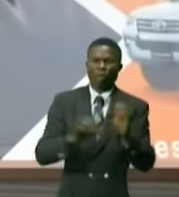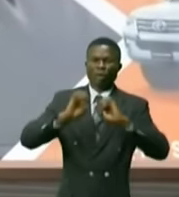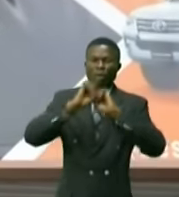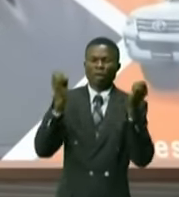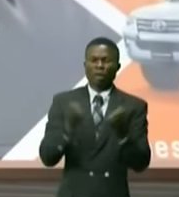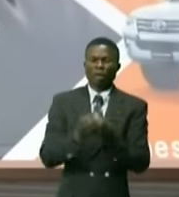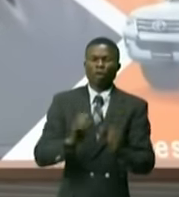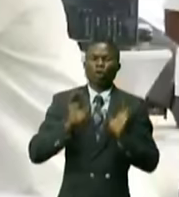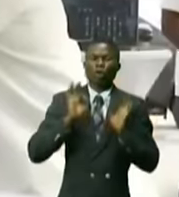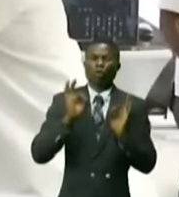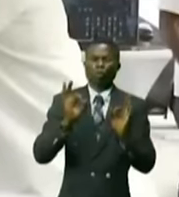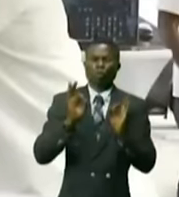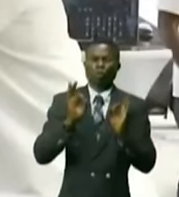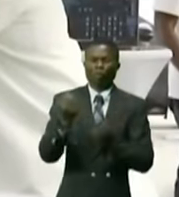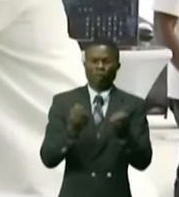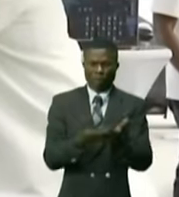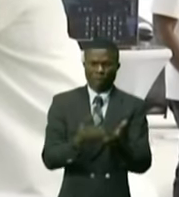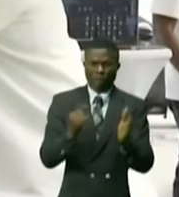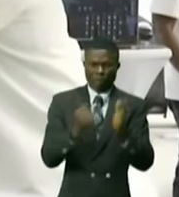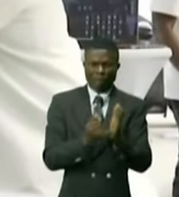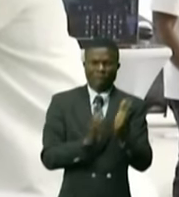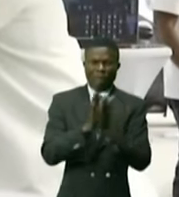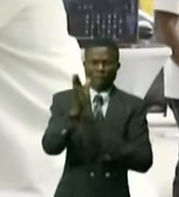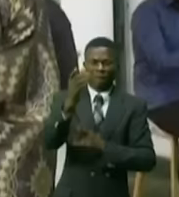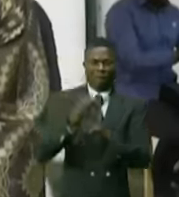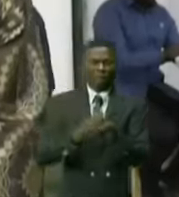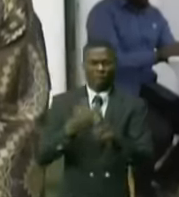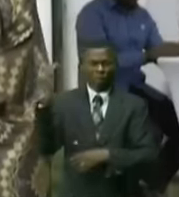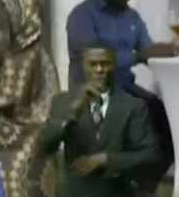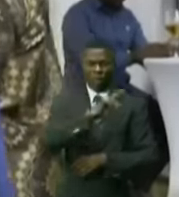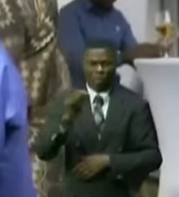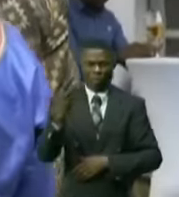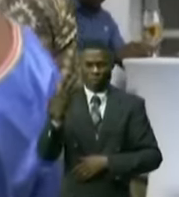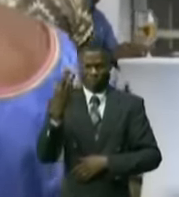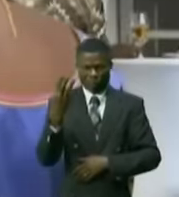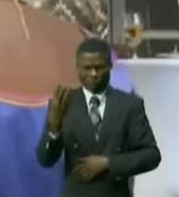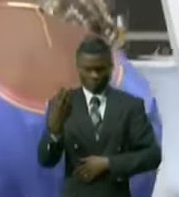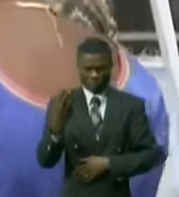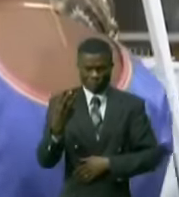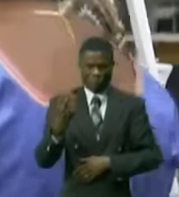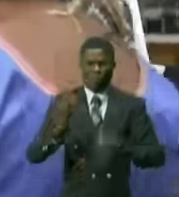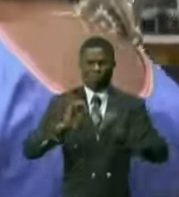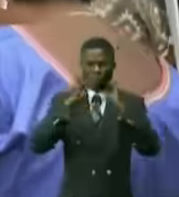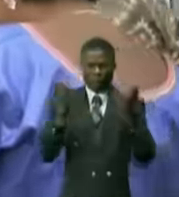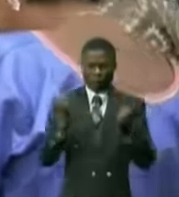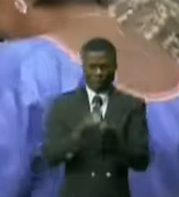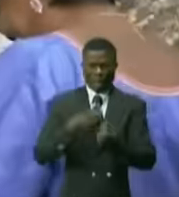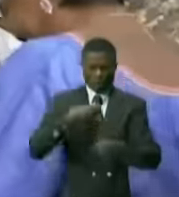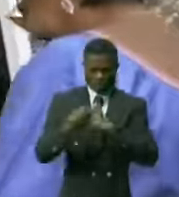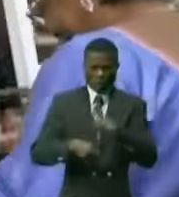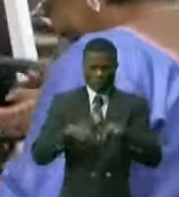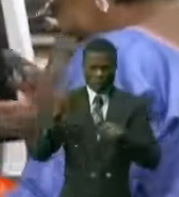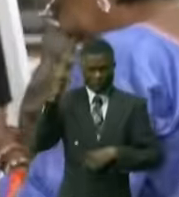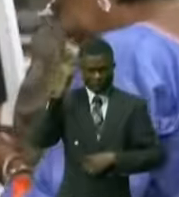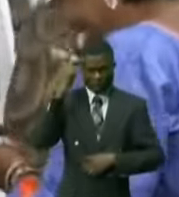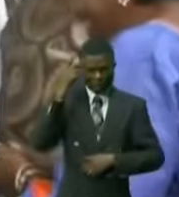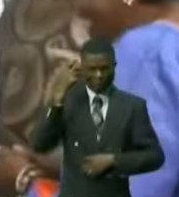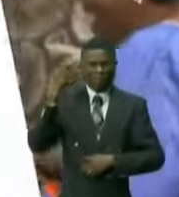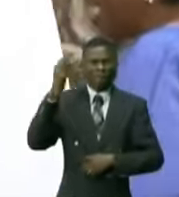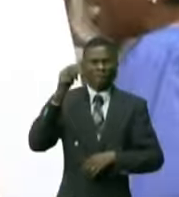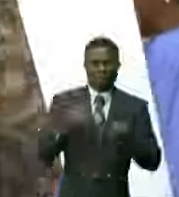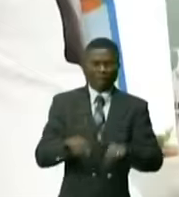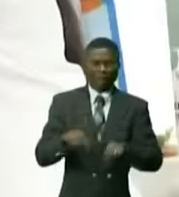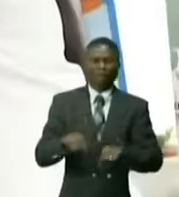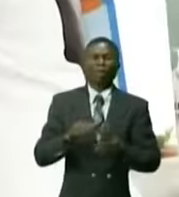de location de véhicules. C'est samedi 15 décembre 2023. L'entreprise ouvre son bureau à Kinshasa, capitale de la